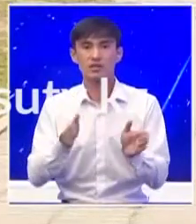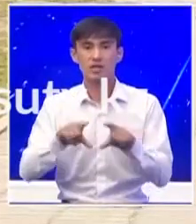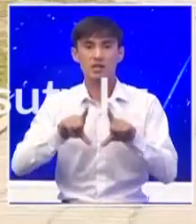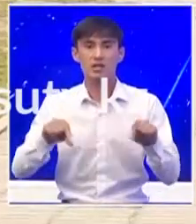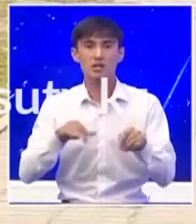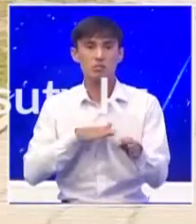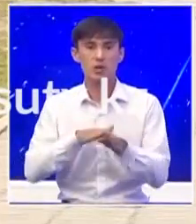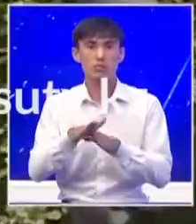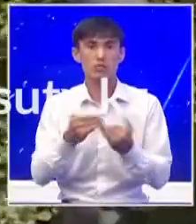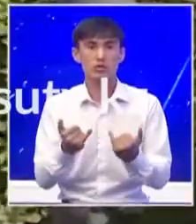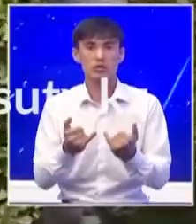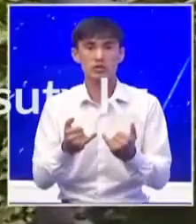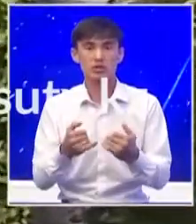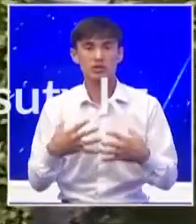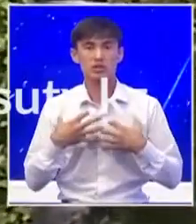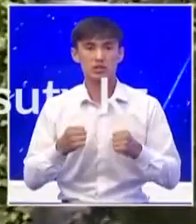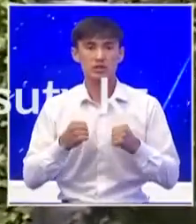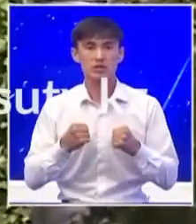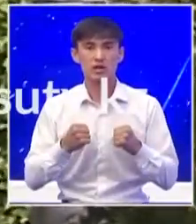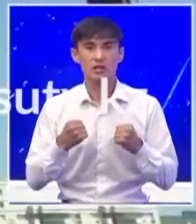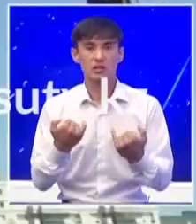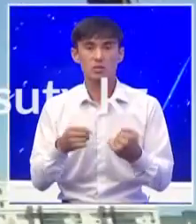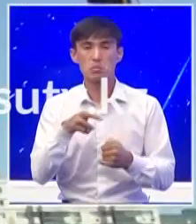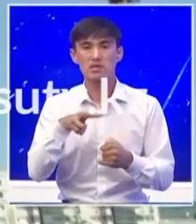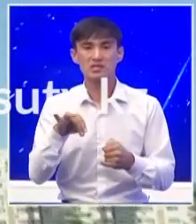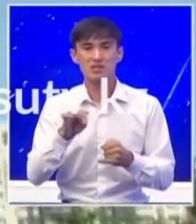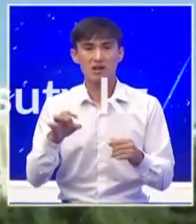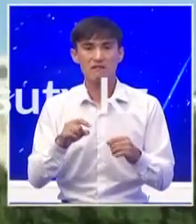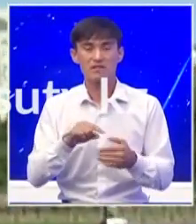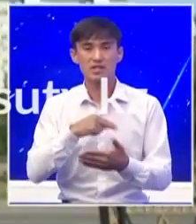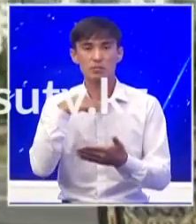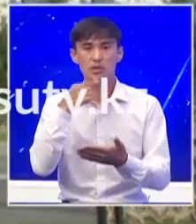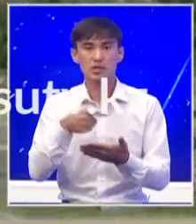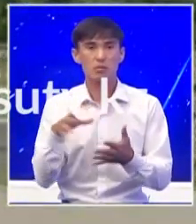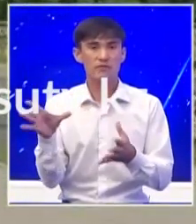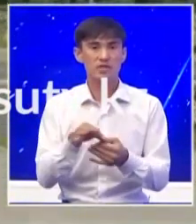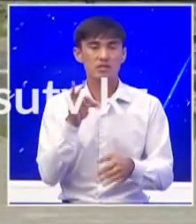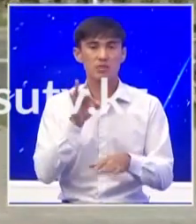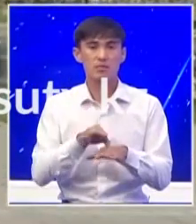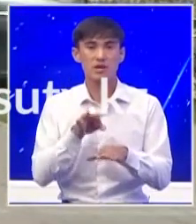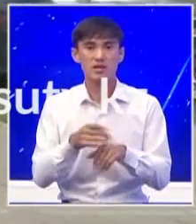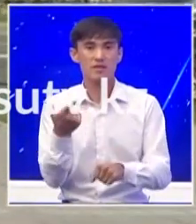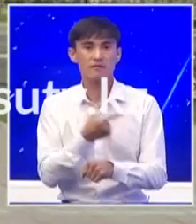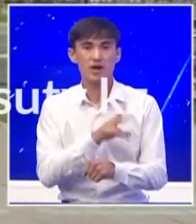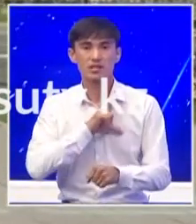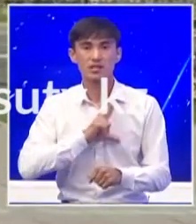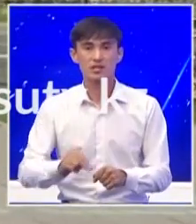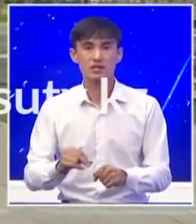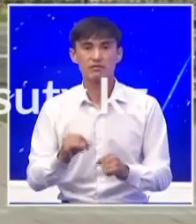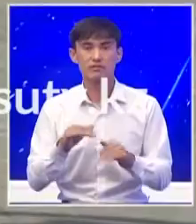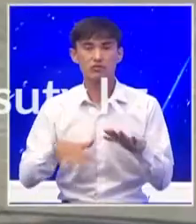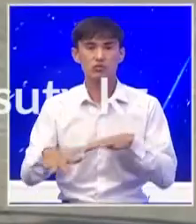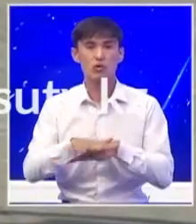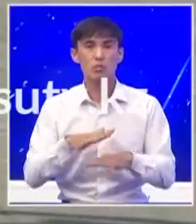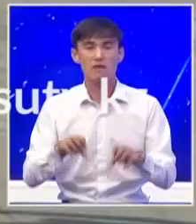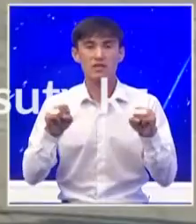привело к перегрузке системы здравоохранения. В Минздраве подчеркнули, почти все заболевшие не вакцинированы. В зоне повышенного